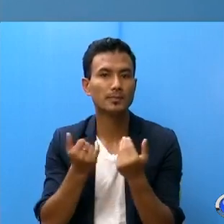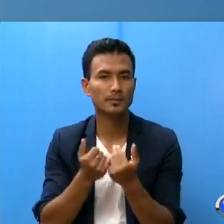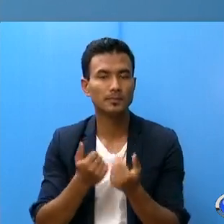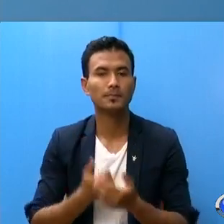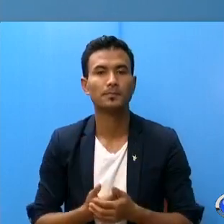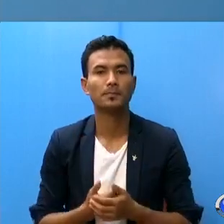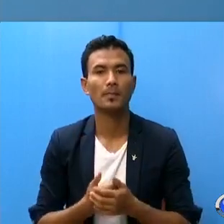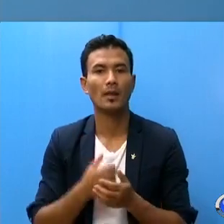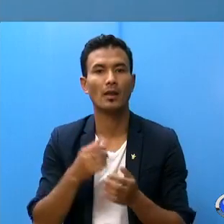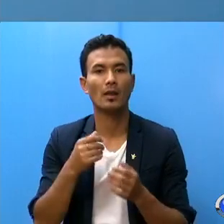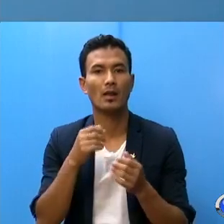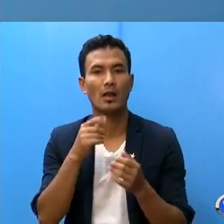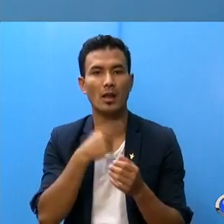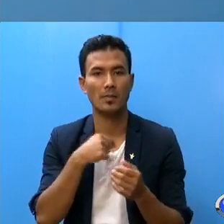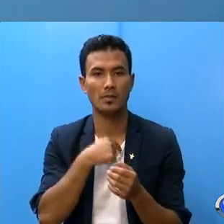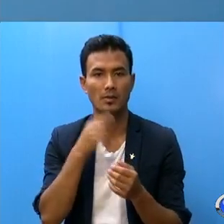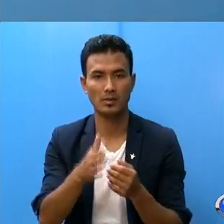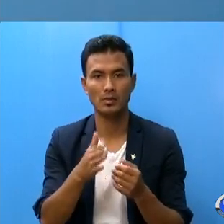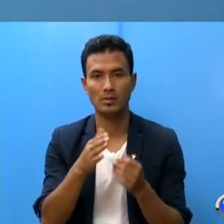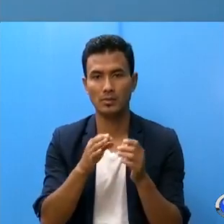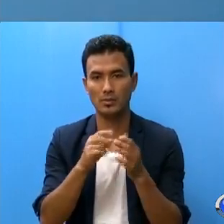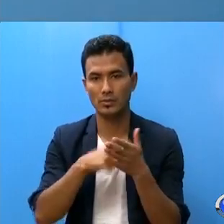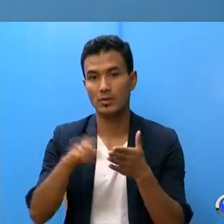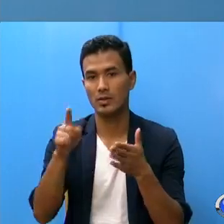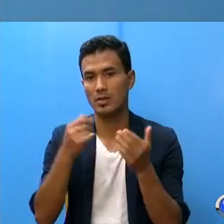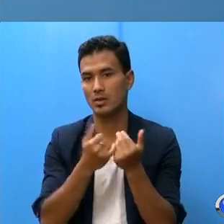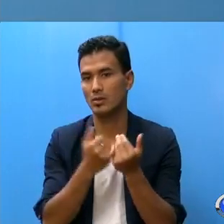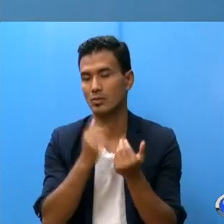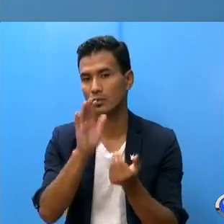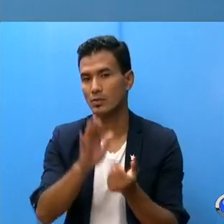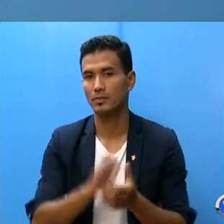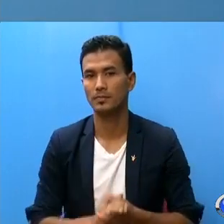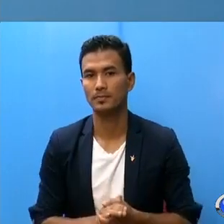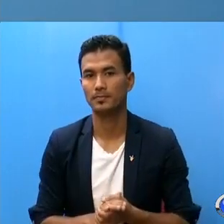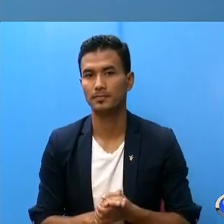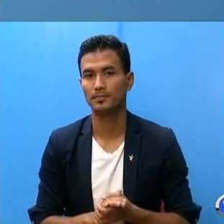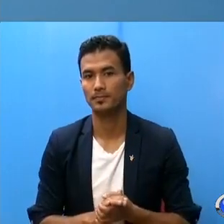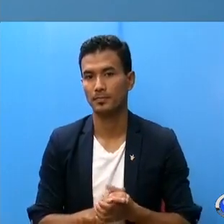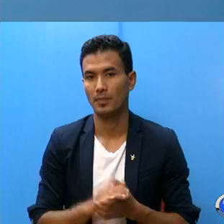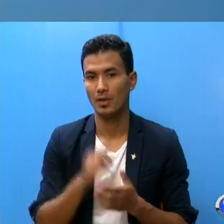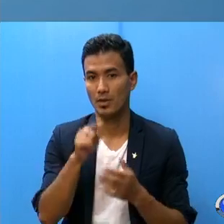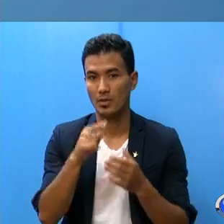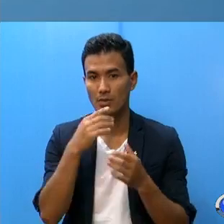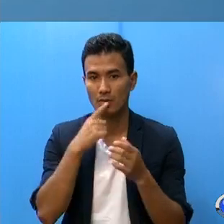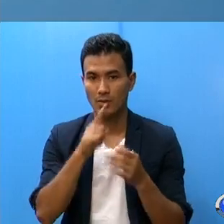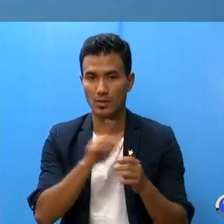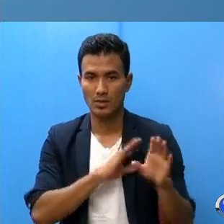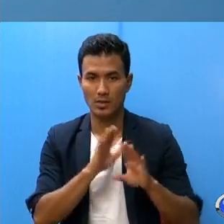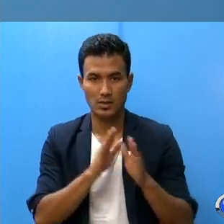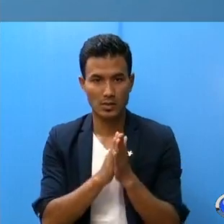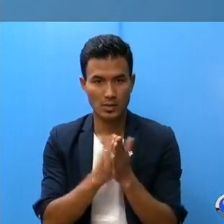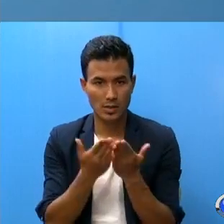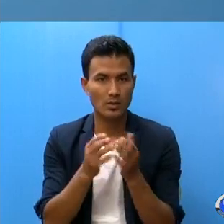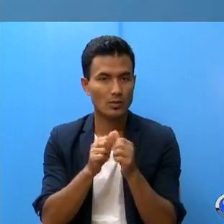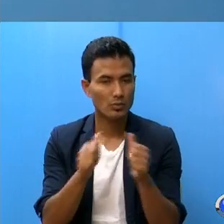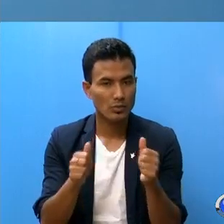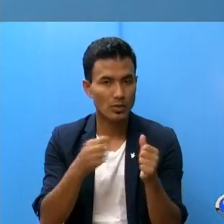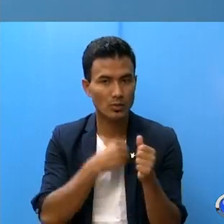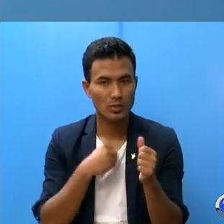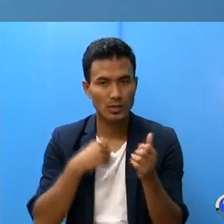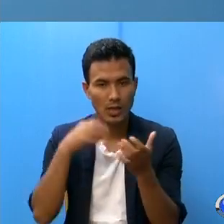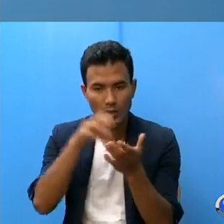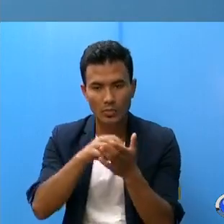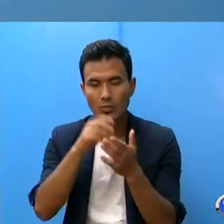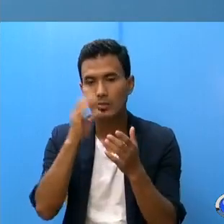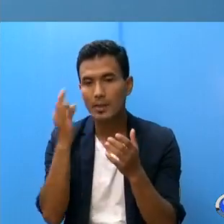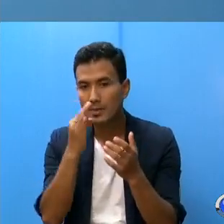एक्षन बारे अंतरिम मार दर्शन सुविद्गरी एकोचा र एस निर्देशिका मां उपचार कक्छे को बाता